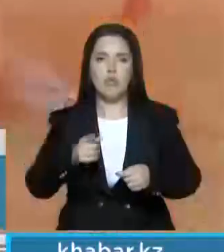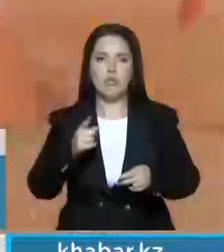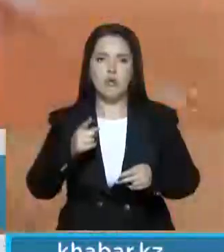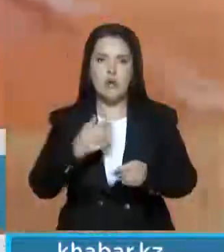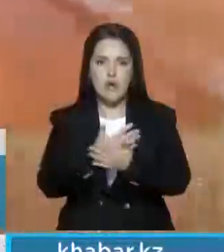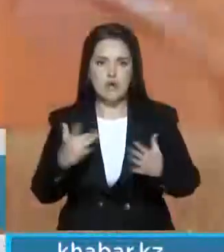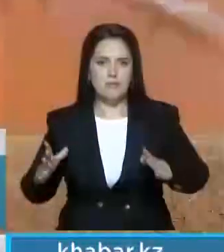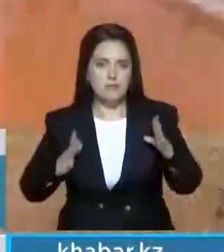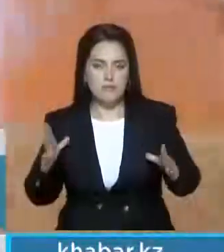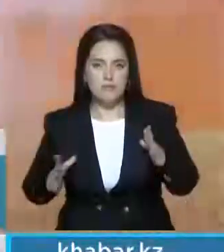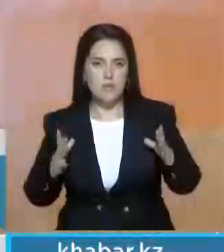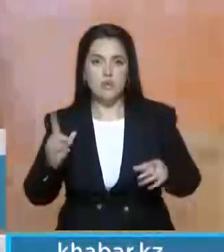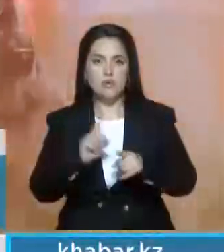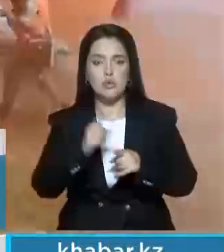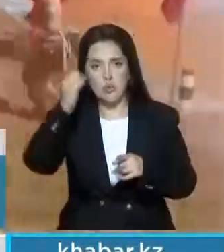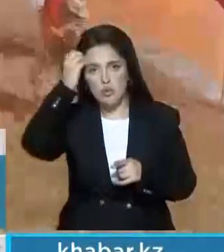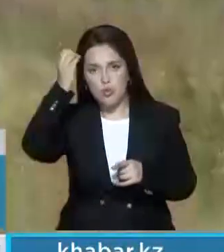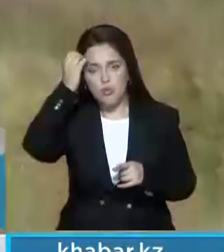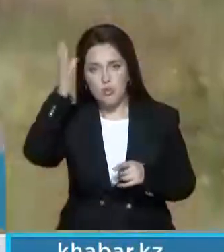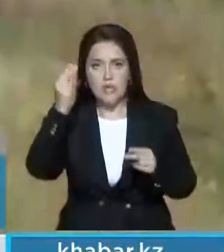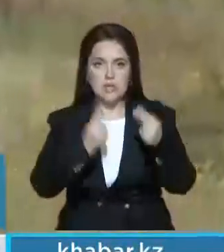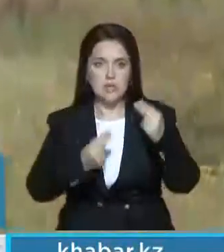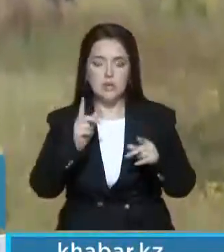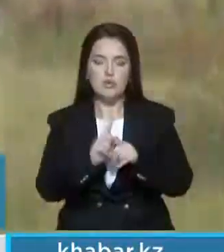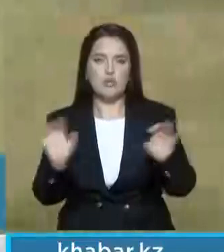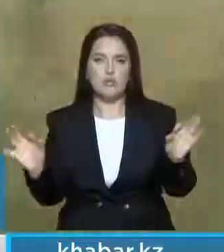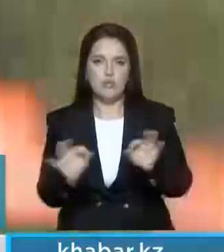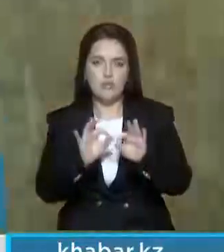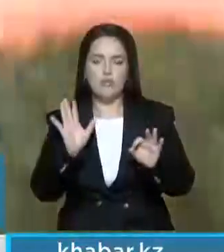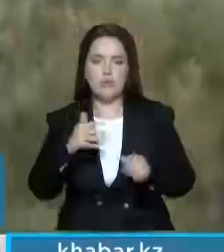препятствий интеллектуальной игре и даже вокальном